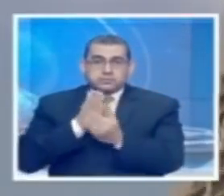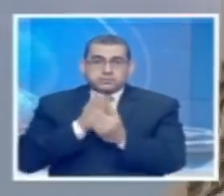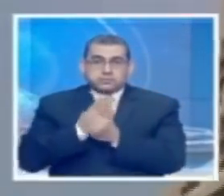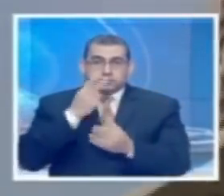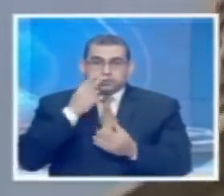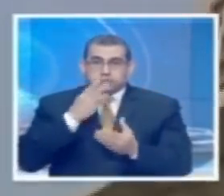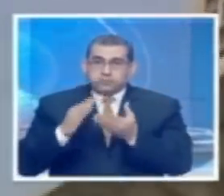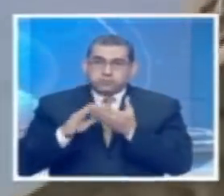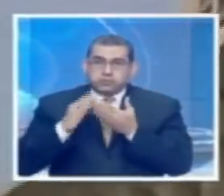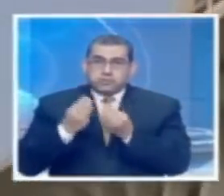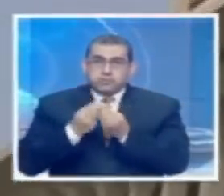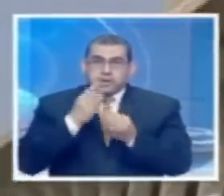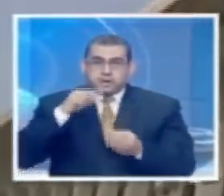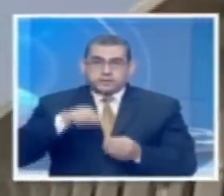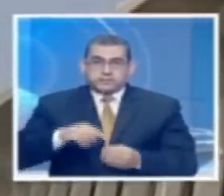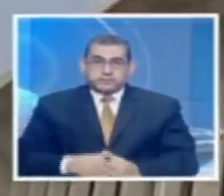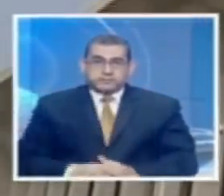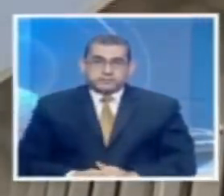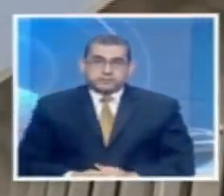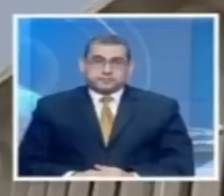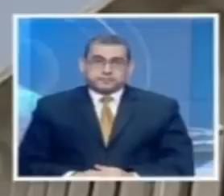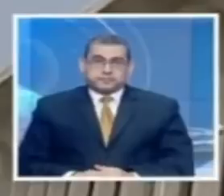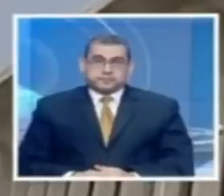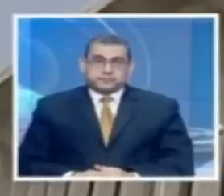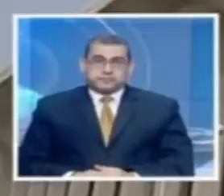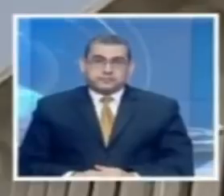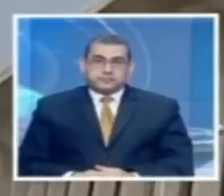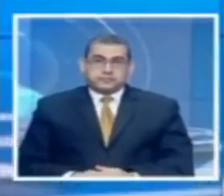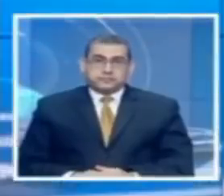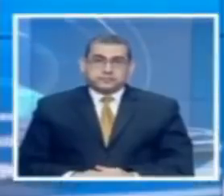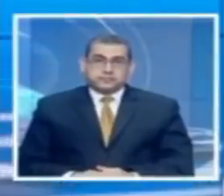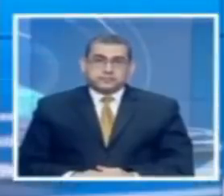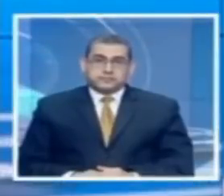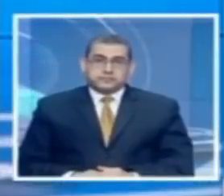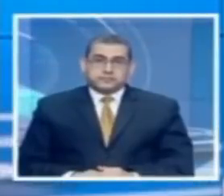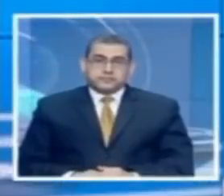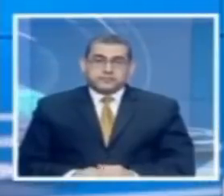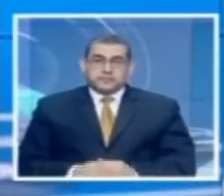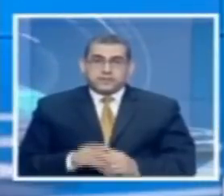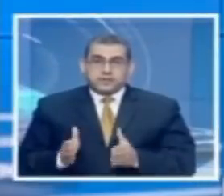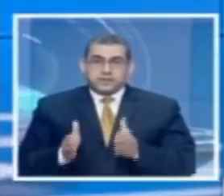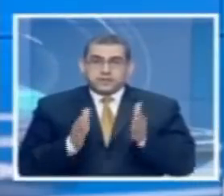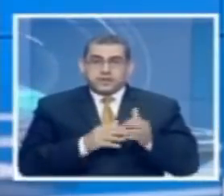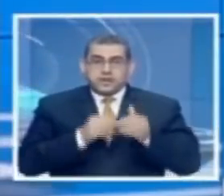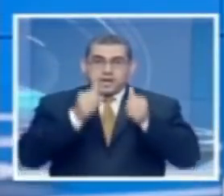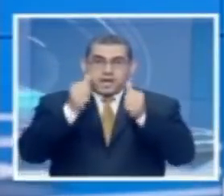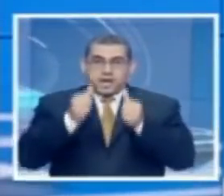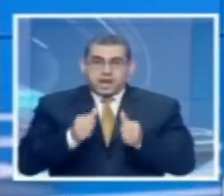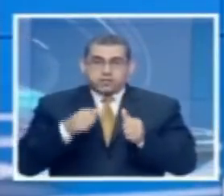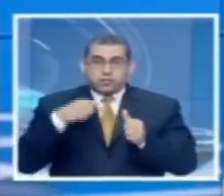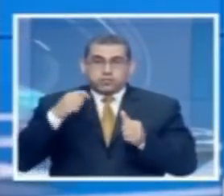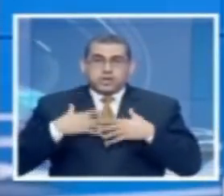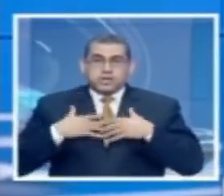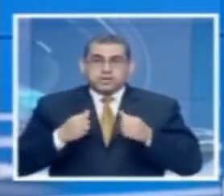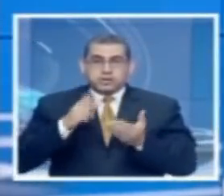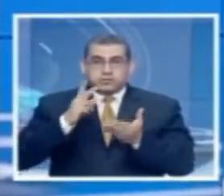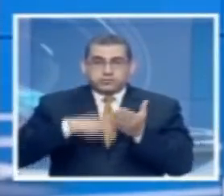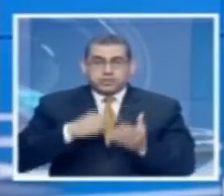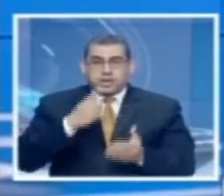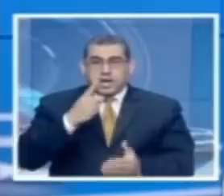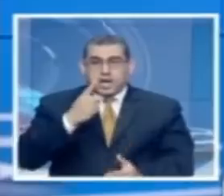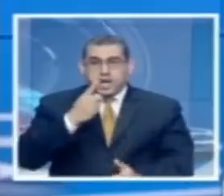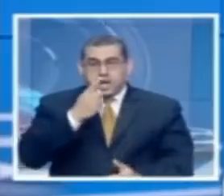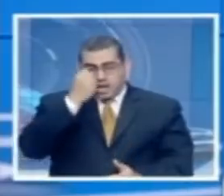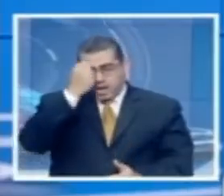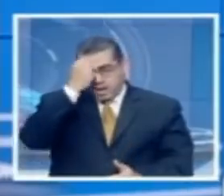الفلسطينية وجهود مصر لإنهائها. في الشأن المصري المحلي، أعلنت وزارة الصحة تسجيل